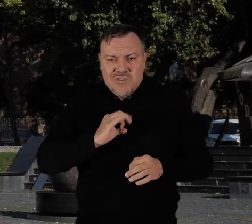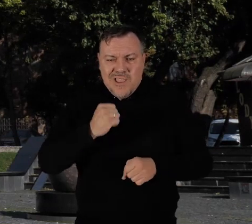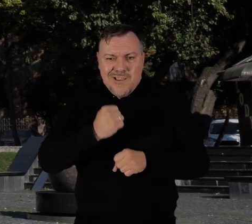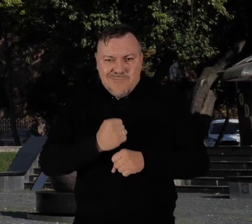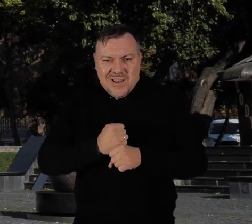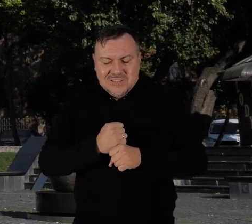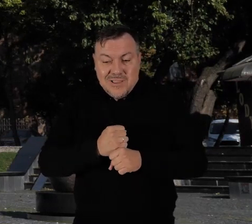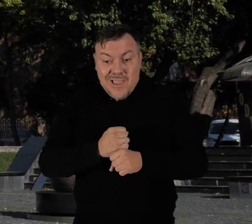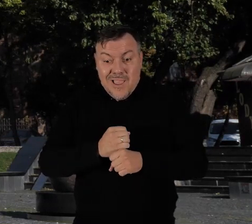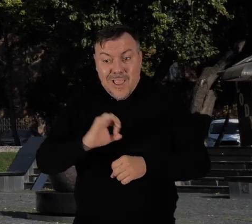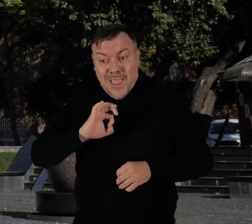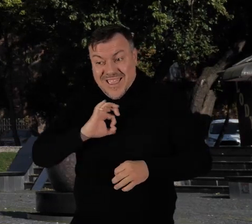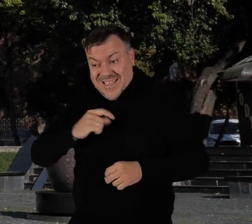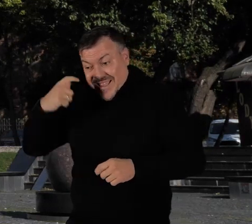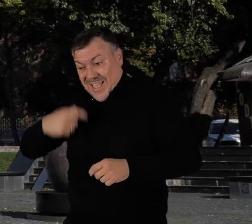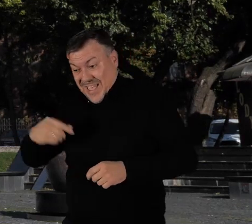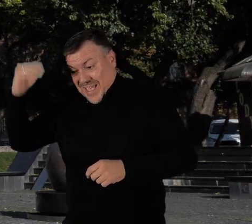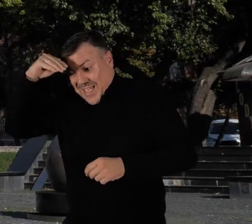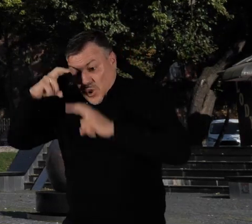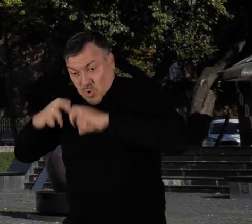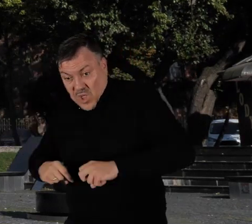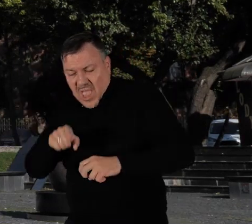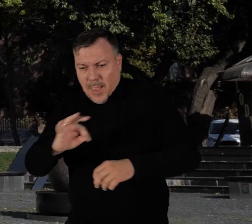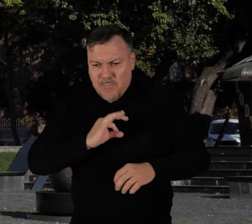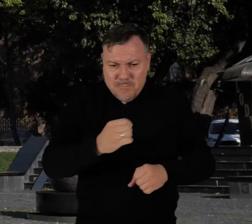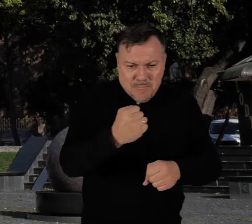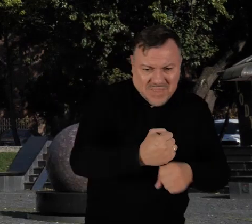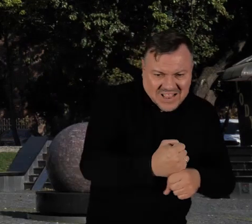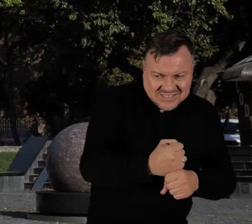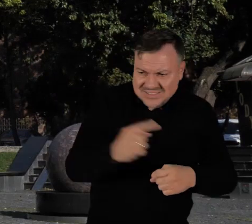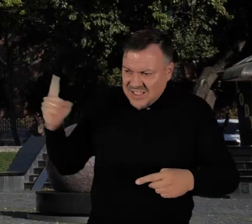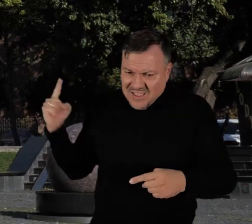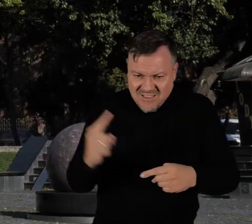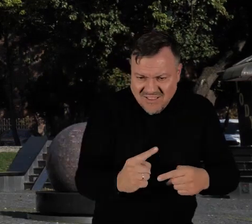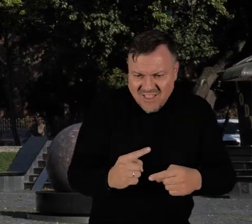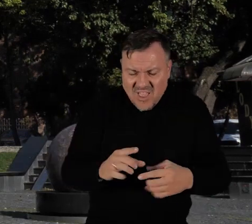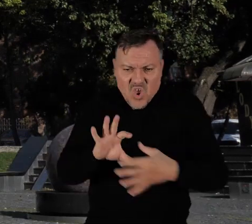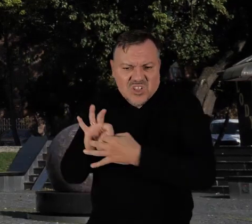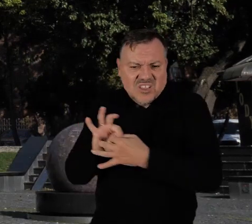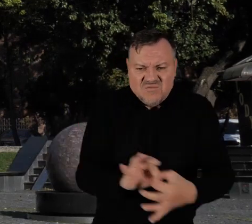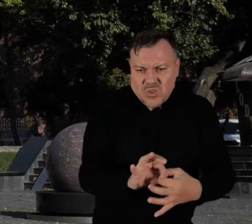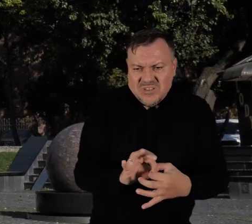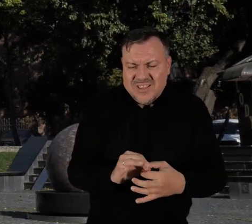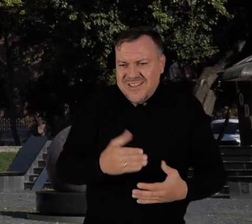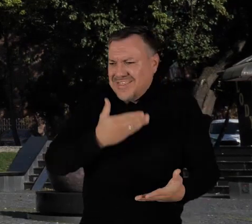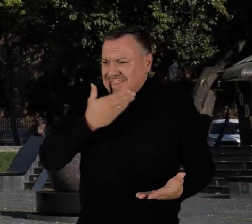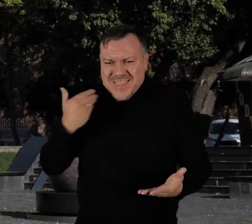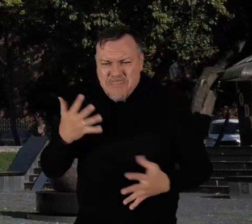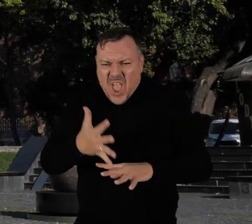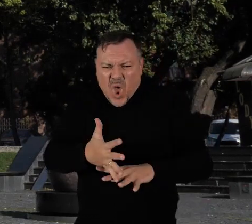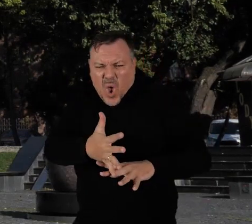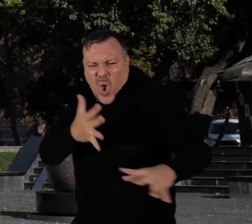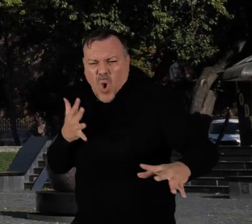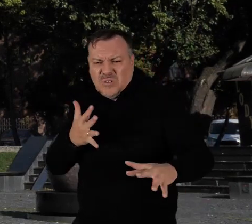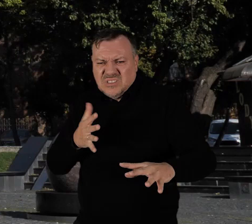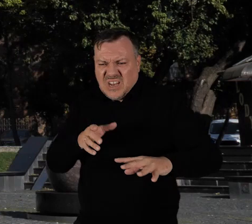pracy. Pomiędzy uczonym a przedmiotem jego pracy wytwarza się niepowtarzalny związek, bo przecież nie ma ostrej granicy pomiędzy